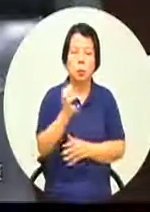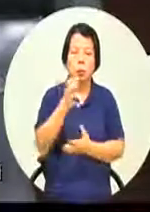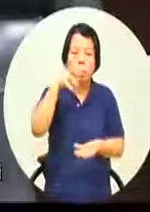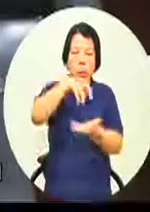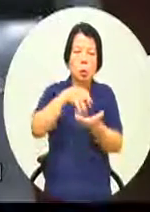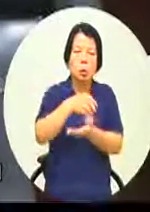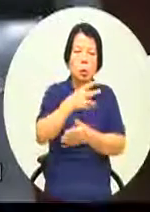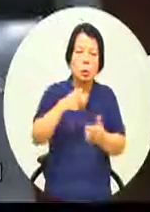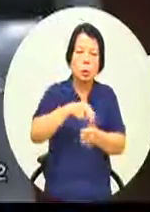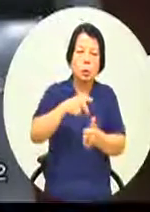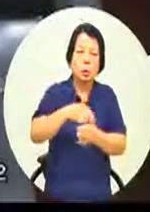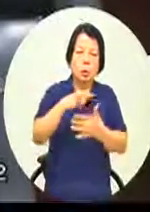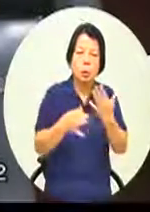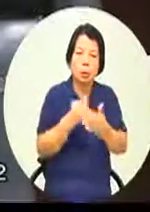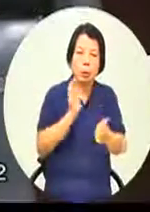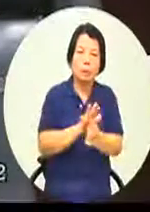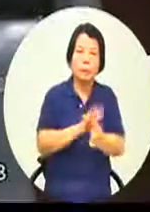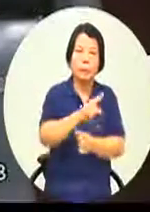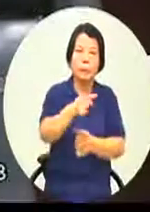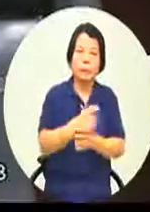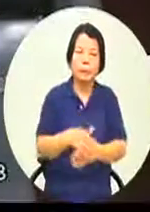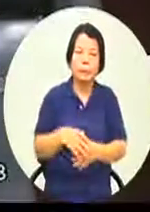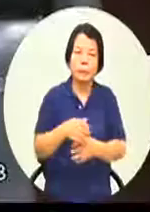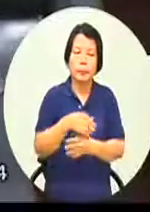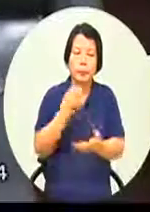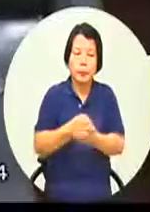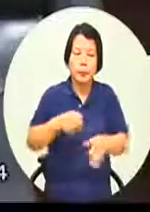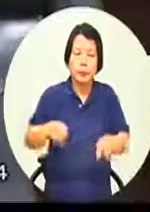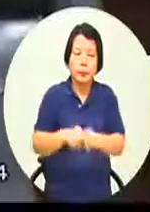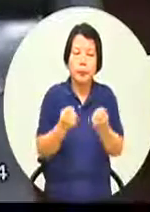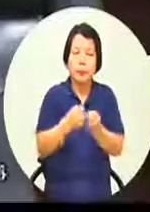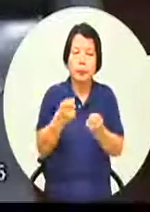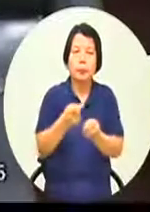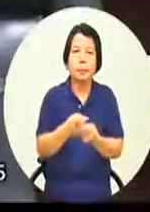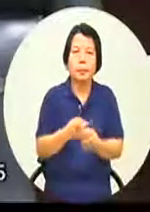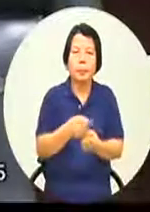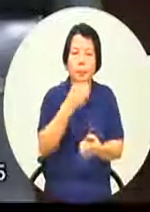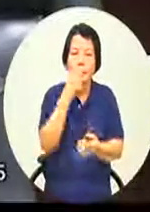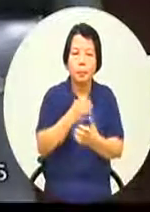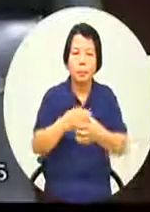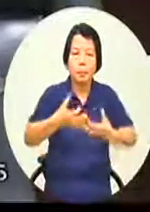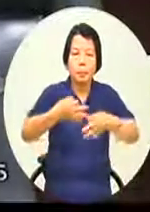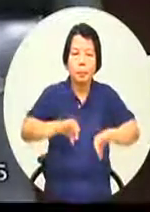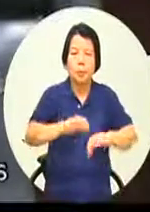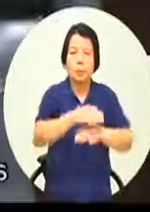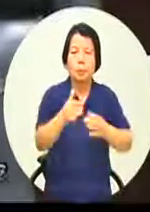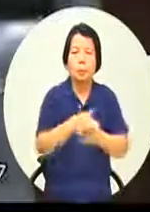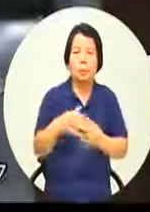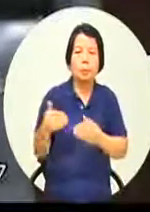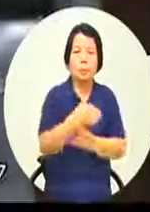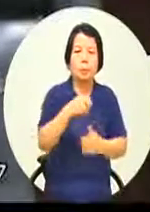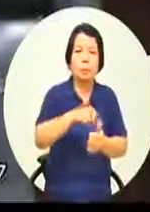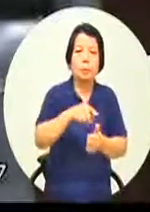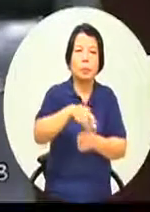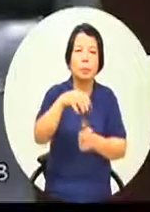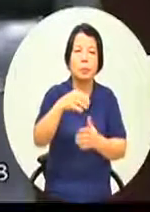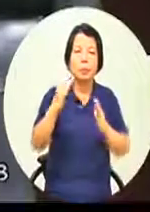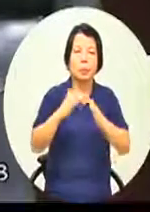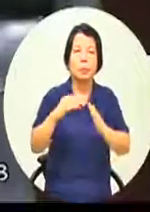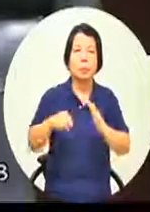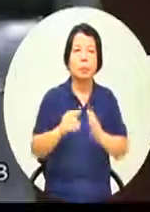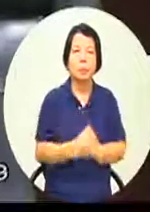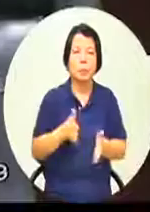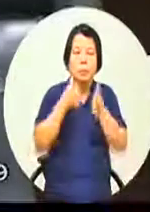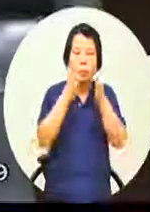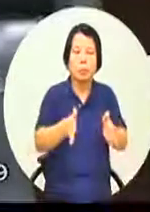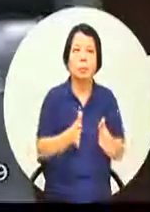自治条例，那来协助这些受到严重灾损的这些养殖渔户。那我特别要讲的就是说，针